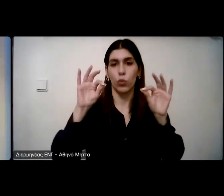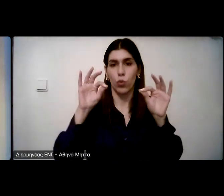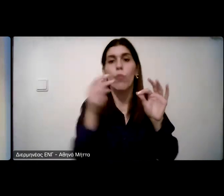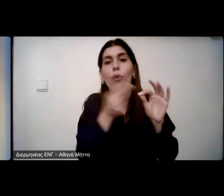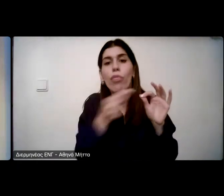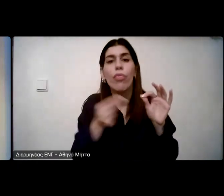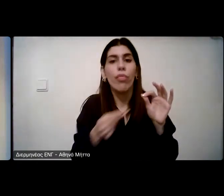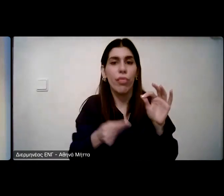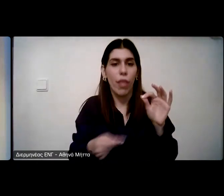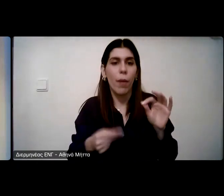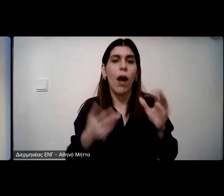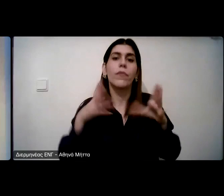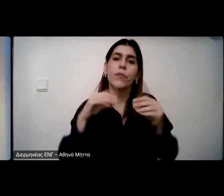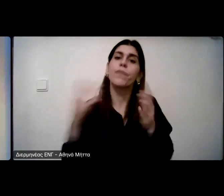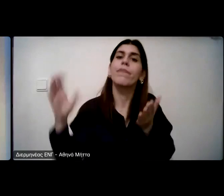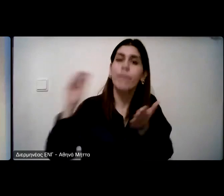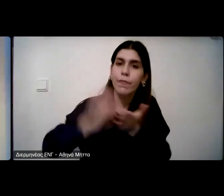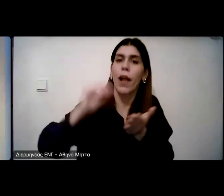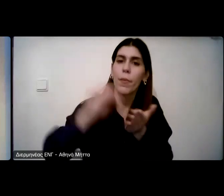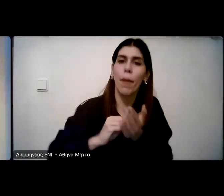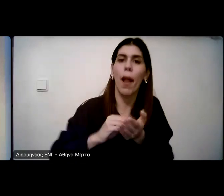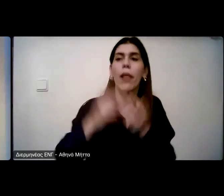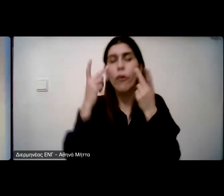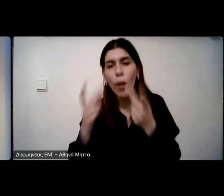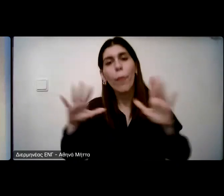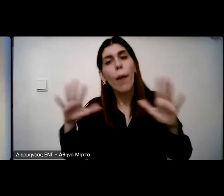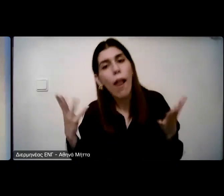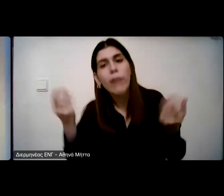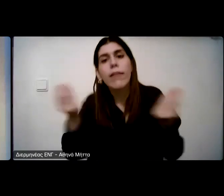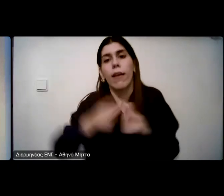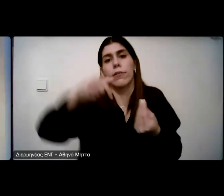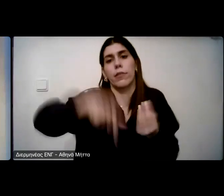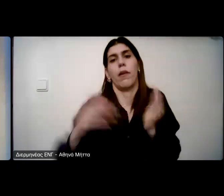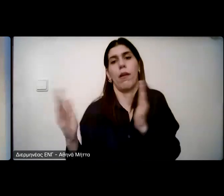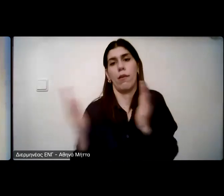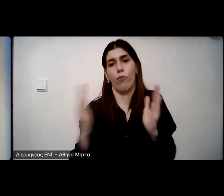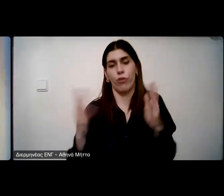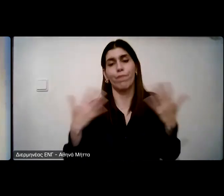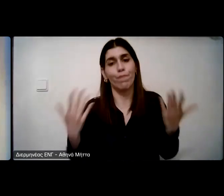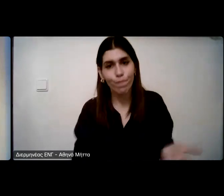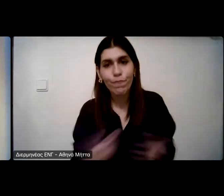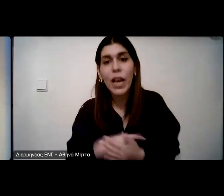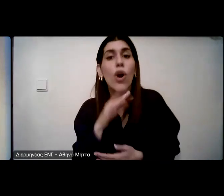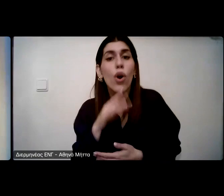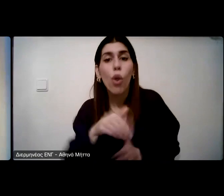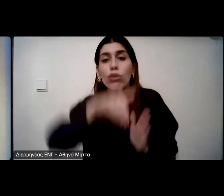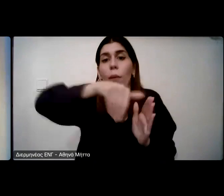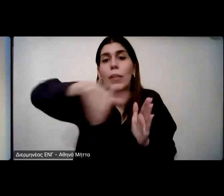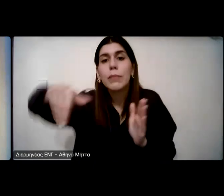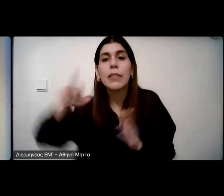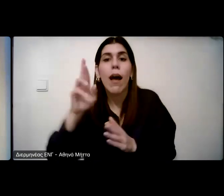αλλά πάντοτε επίκαιρη διαπίστωση, πως το φαινόμενο του γλωσσικού σεξισμού αποτελεί μια από τις